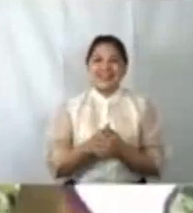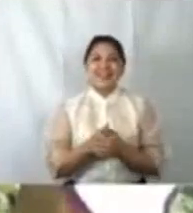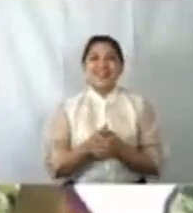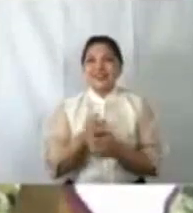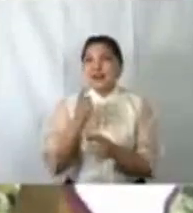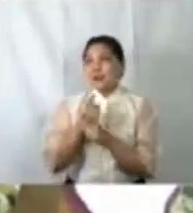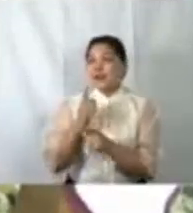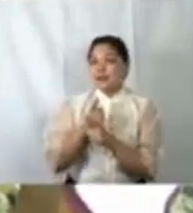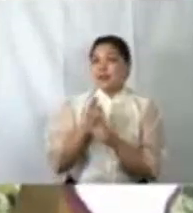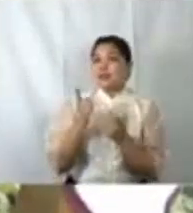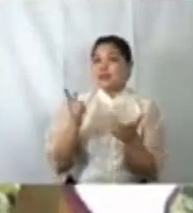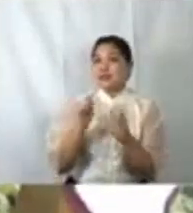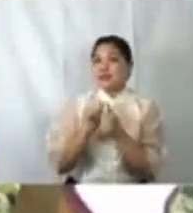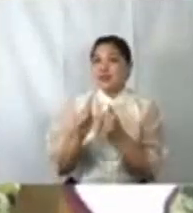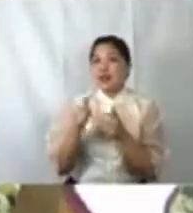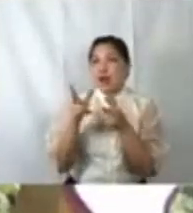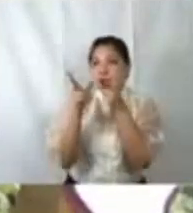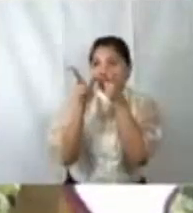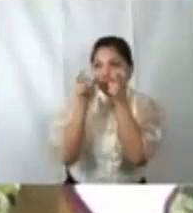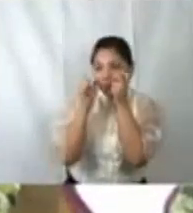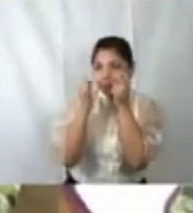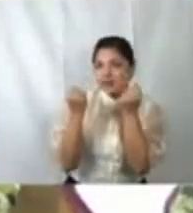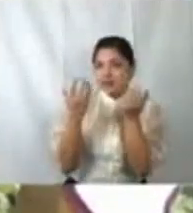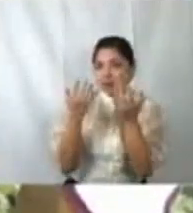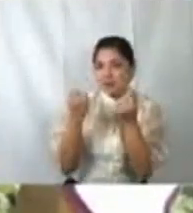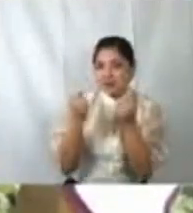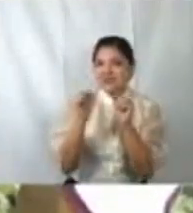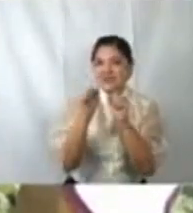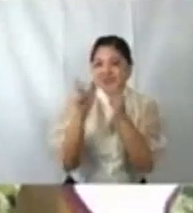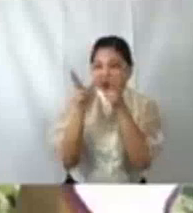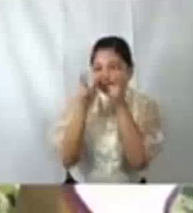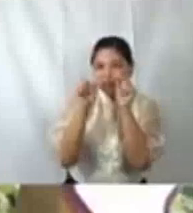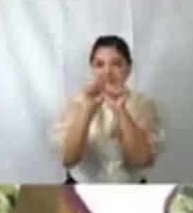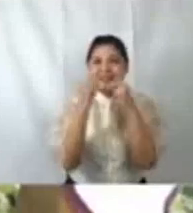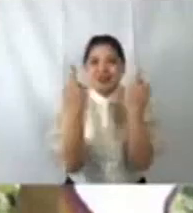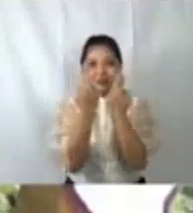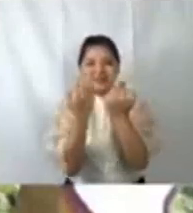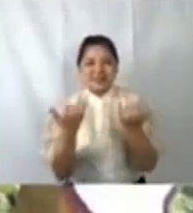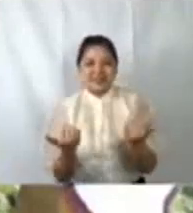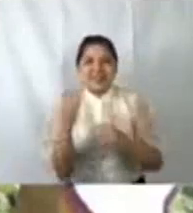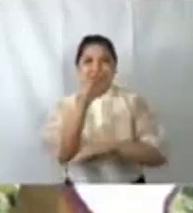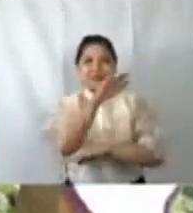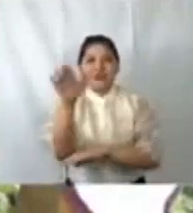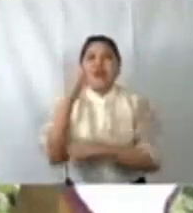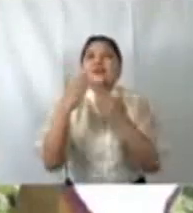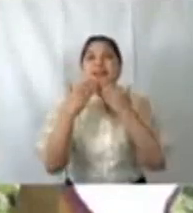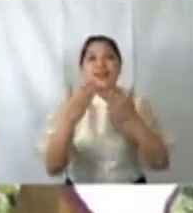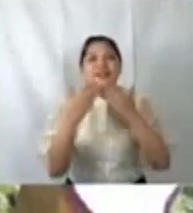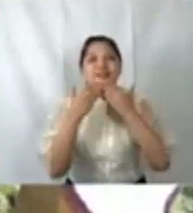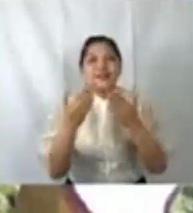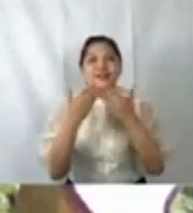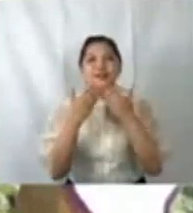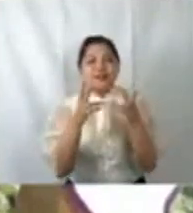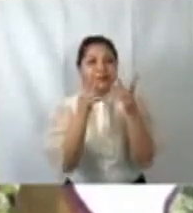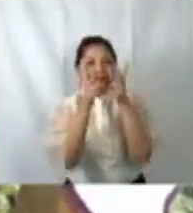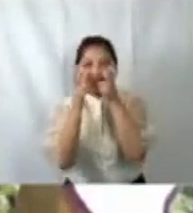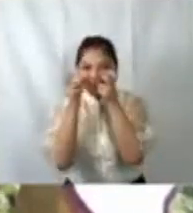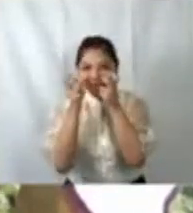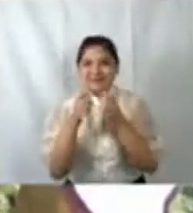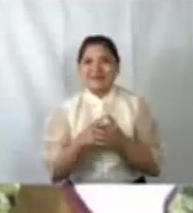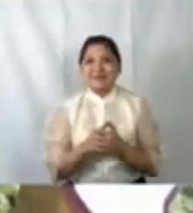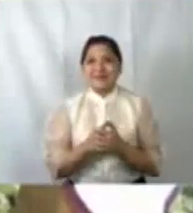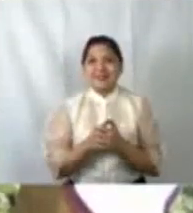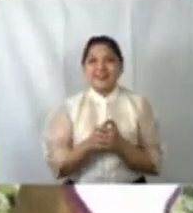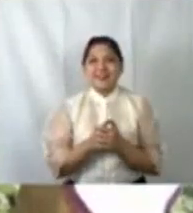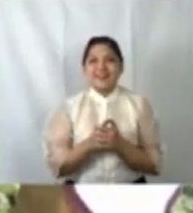Tama. Ibig sabihin talagang tumutok sila sa ating symposium na ito ngayong hapong ito. Maraming salamat sa pagtutok,